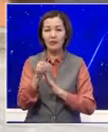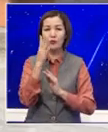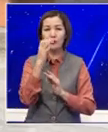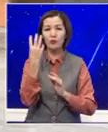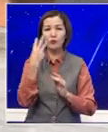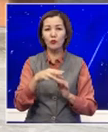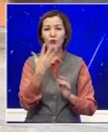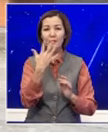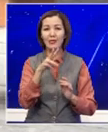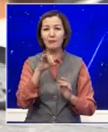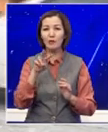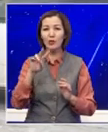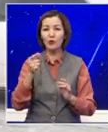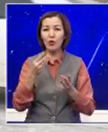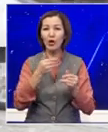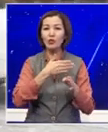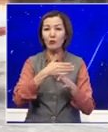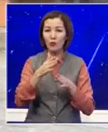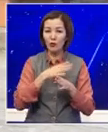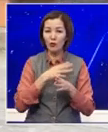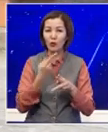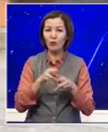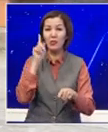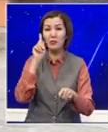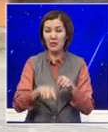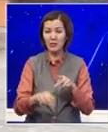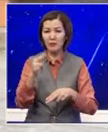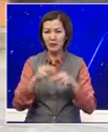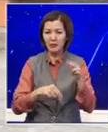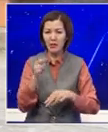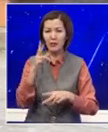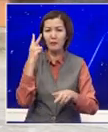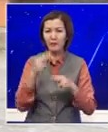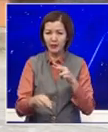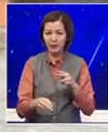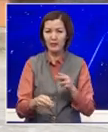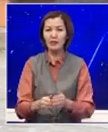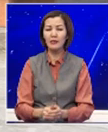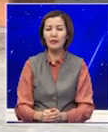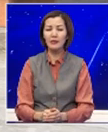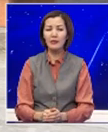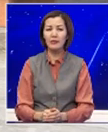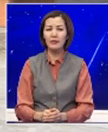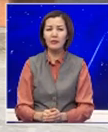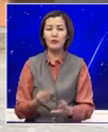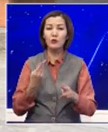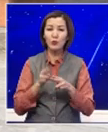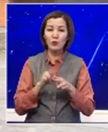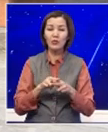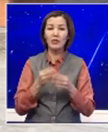435 миллион ақша бөлінген. Өте қысқа мерзімде бұл үй аяқталды. Сонтан